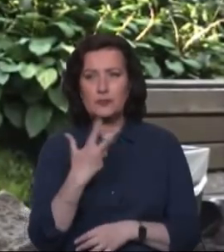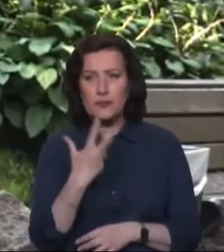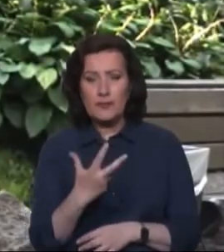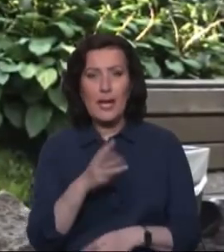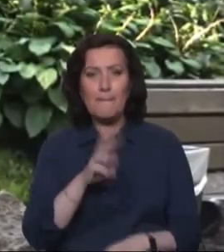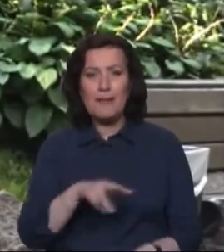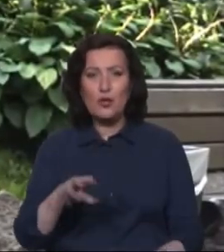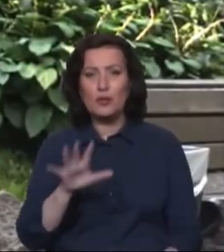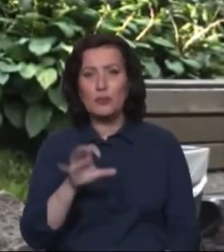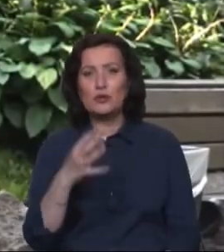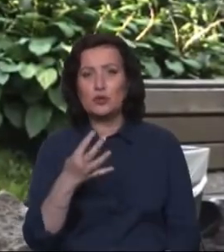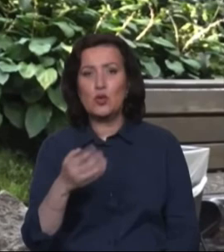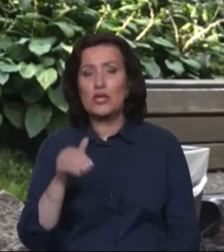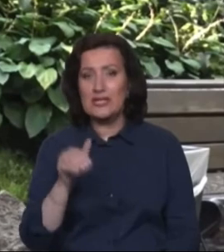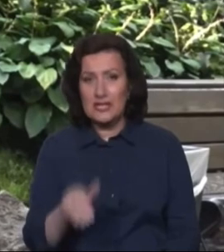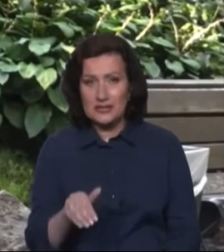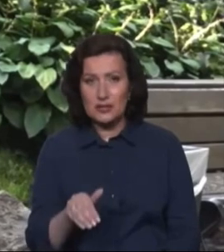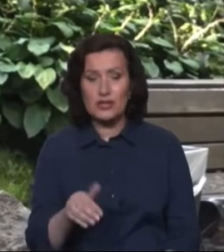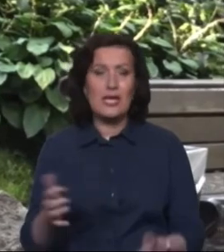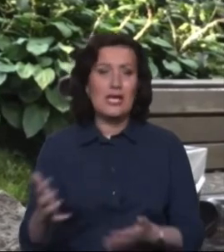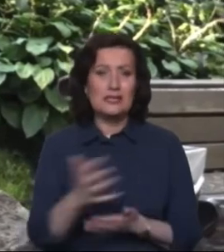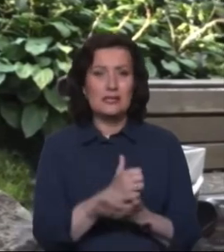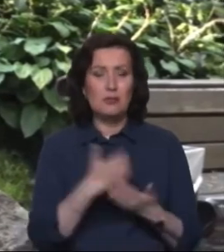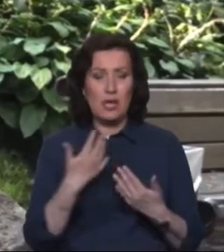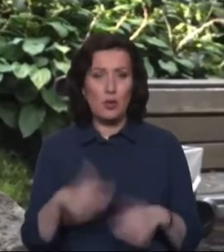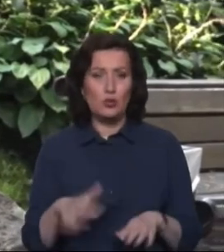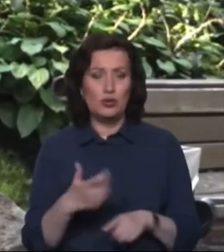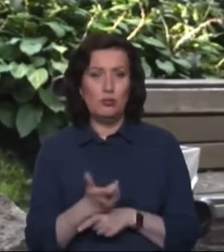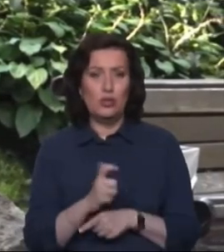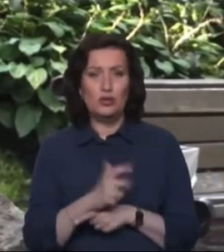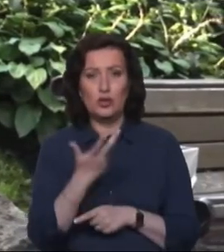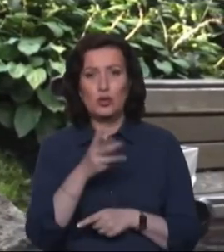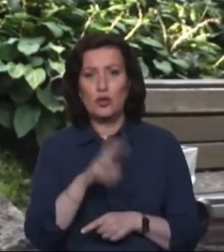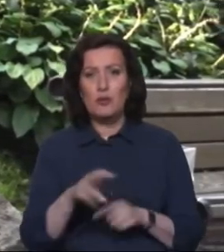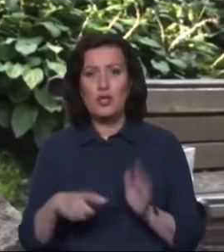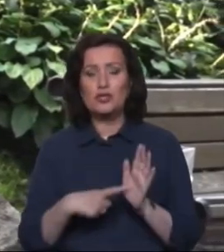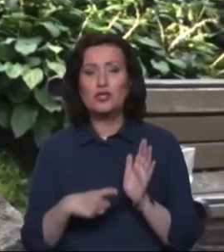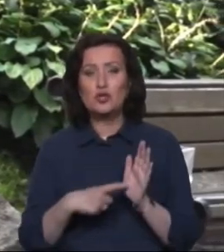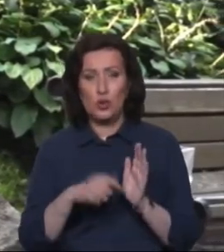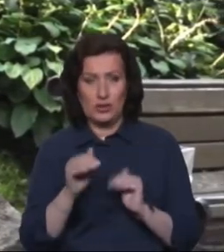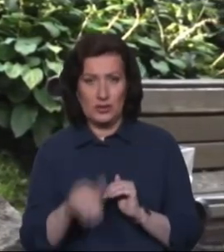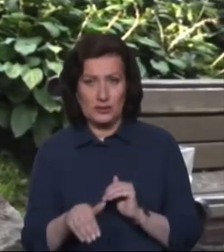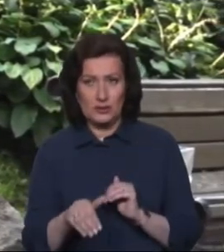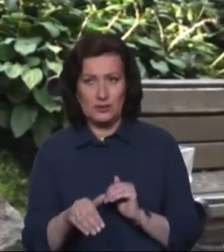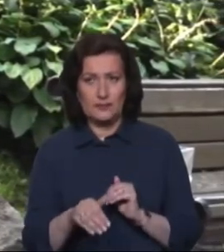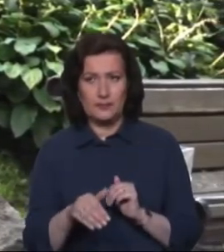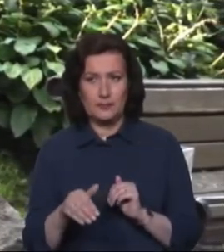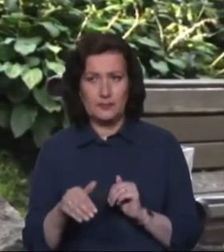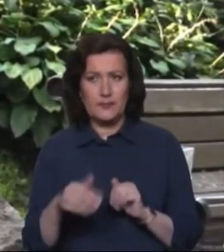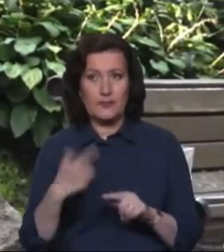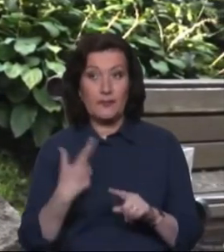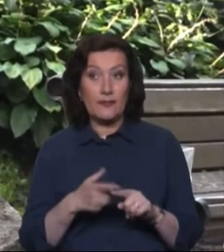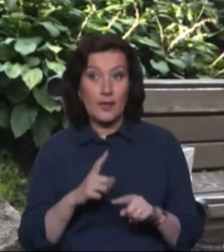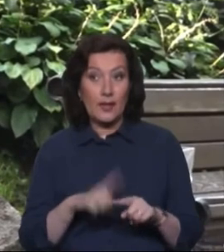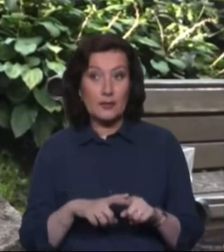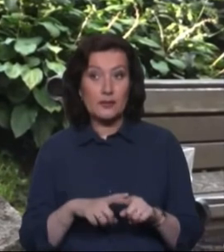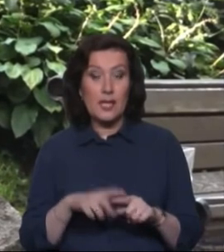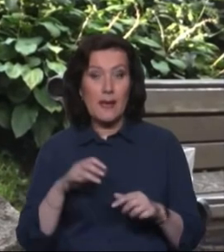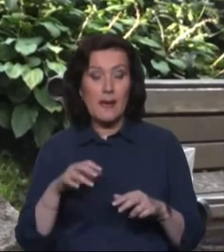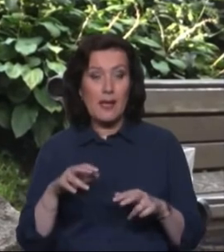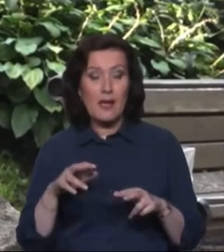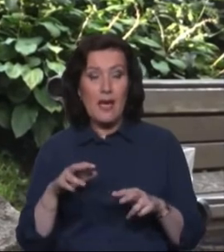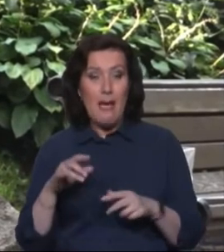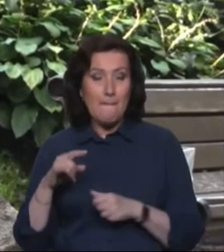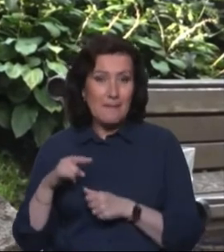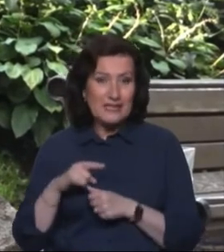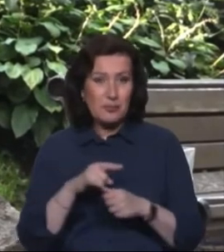мільйони 540 тисяч зібрали вже більше 3 млн шестиста тисяч це безпілотний